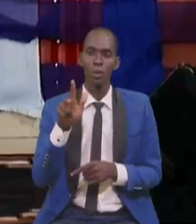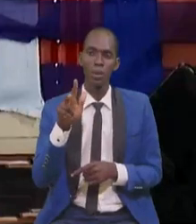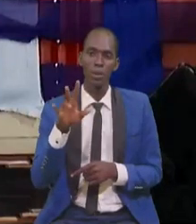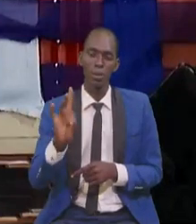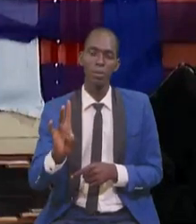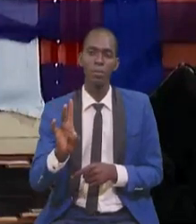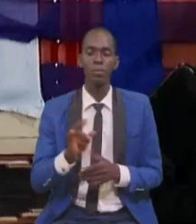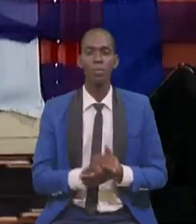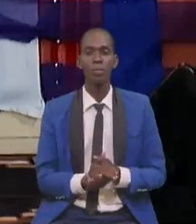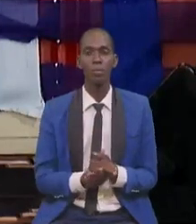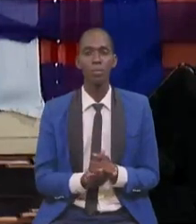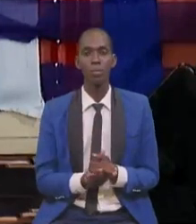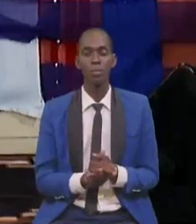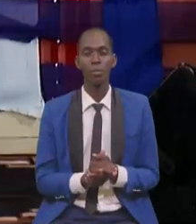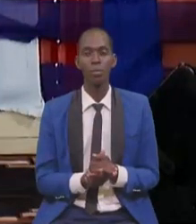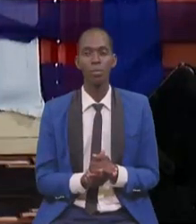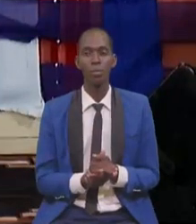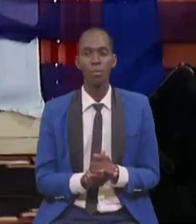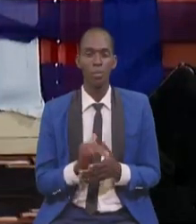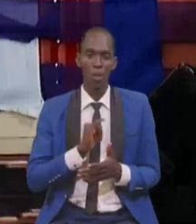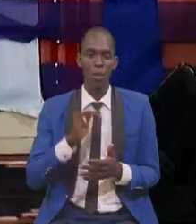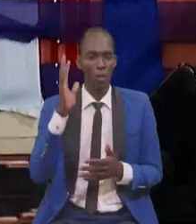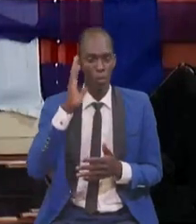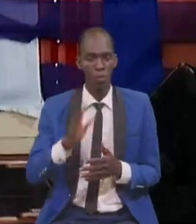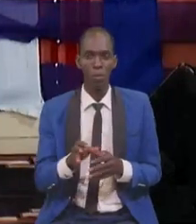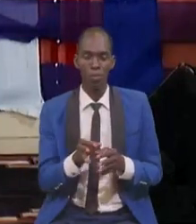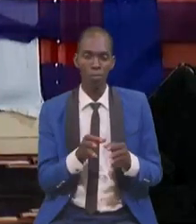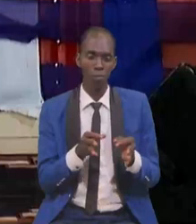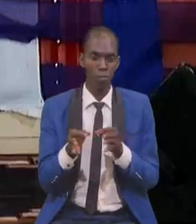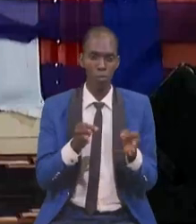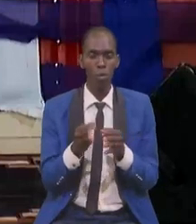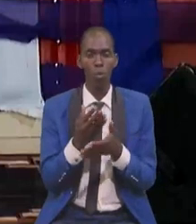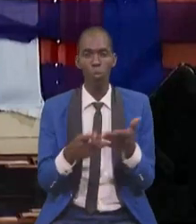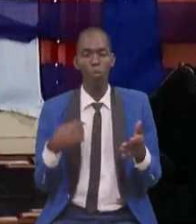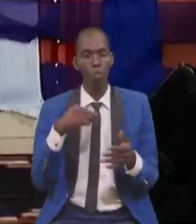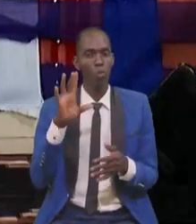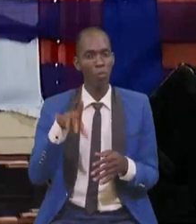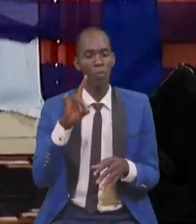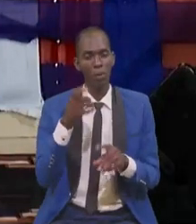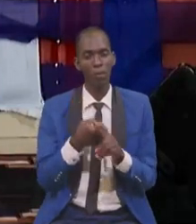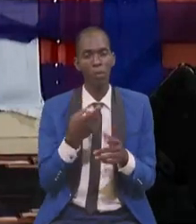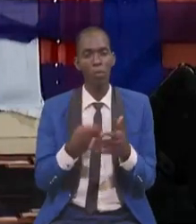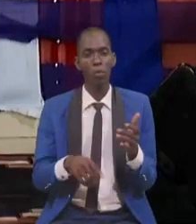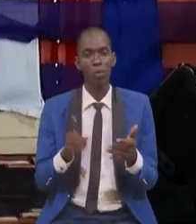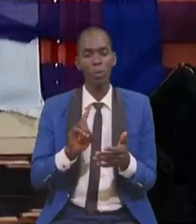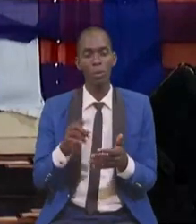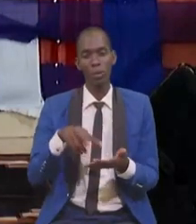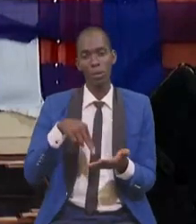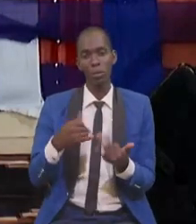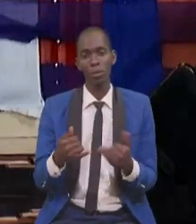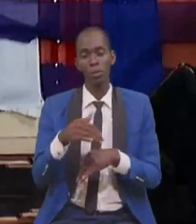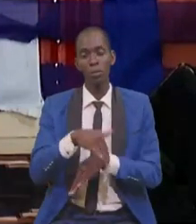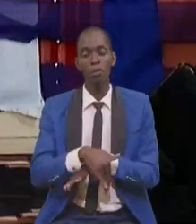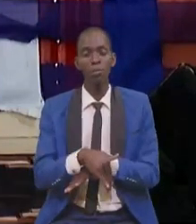jusqu'au verset 37. Que je sélectionne certains versets pour mieux comprendre. Le